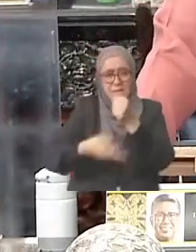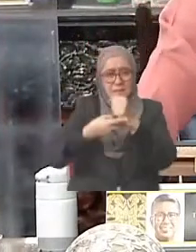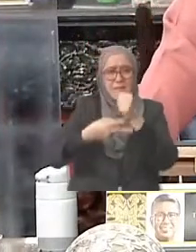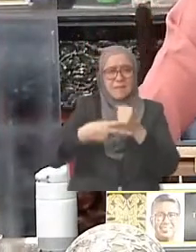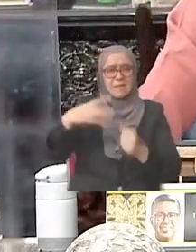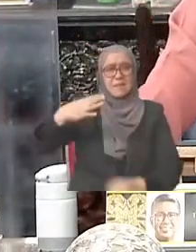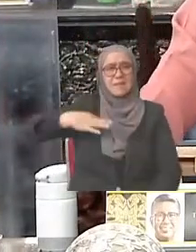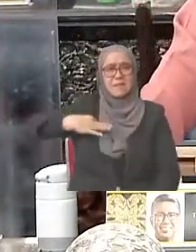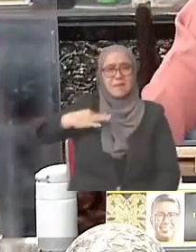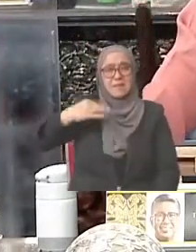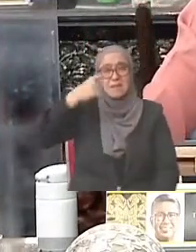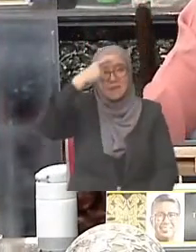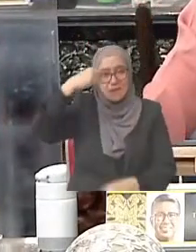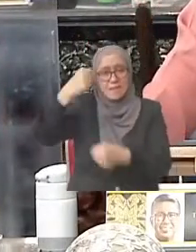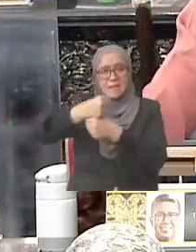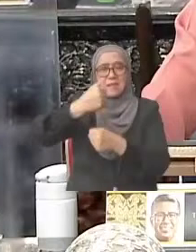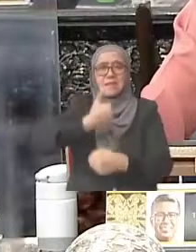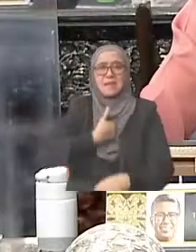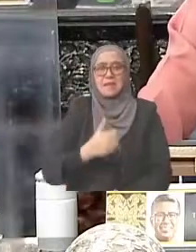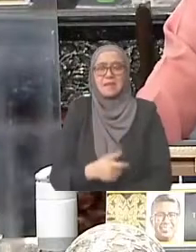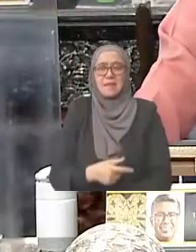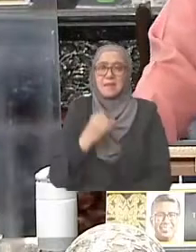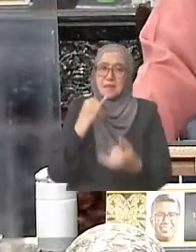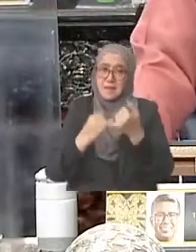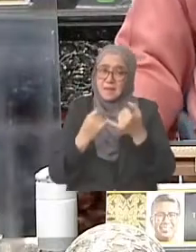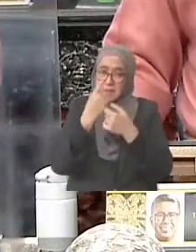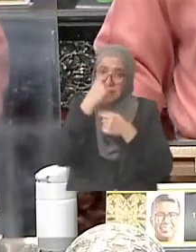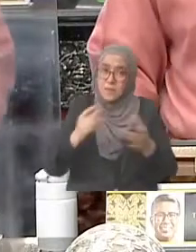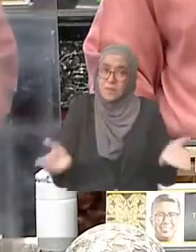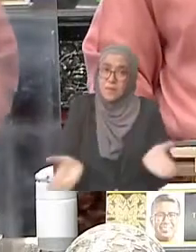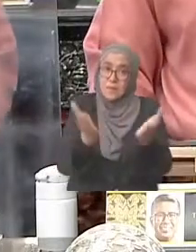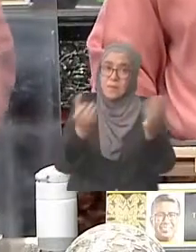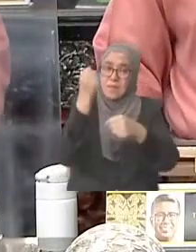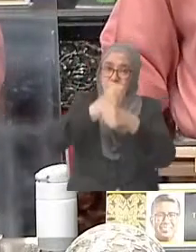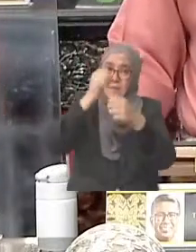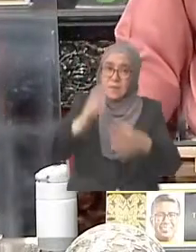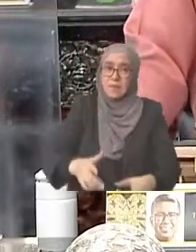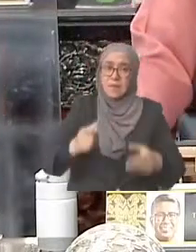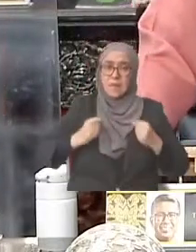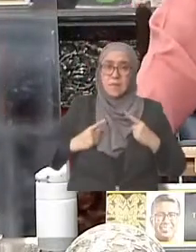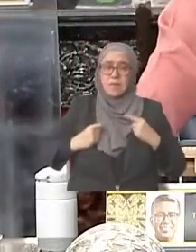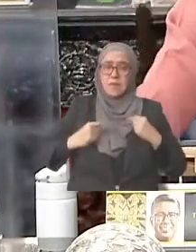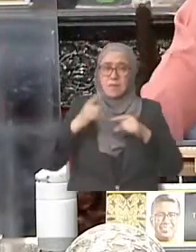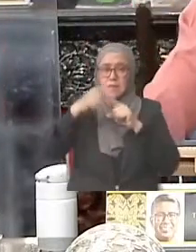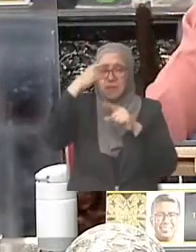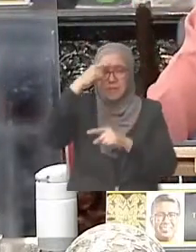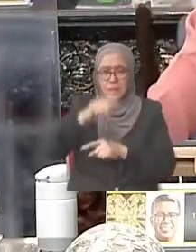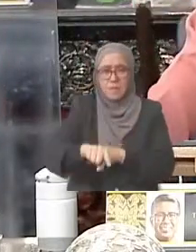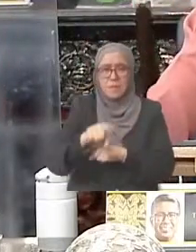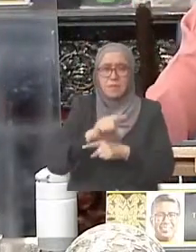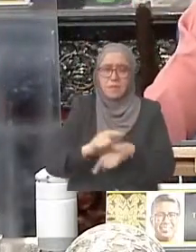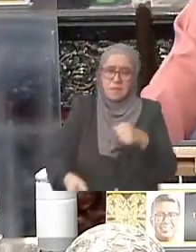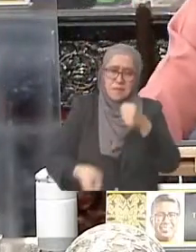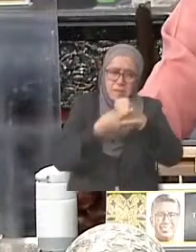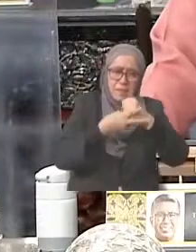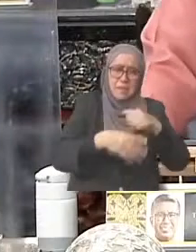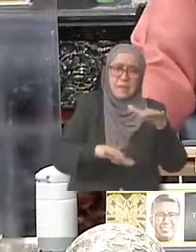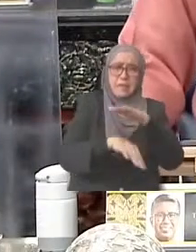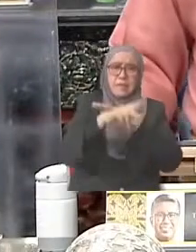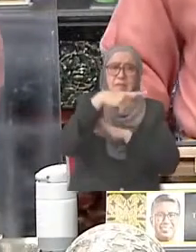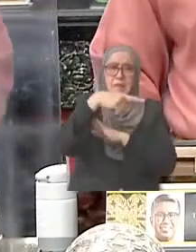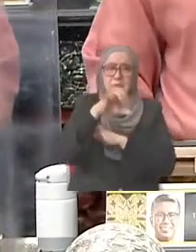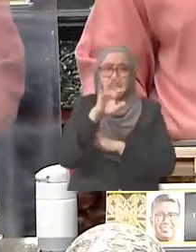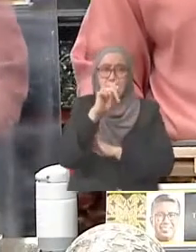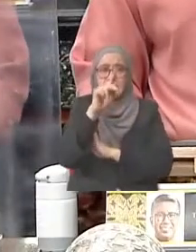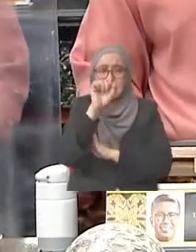akhir sekali untuk terus menggalakkan pekerja swasta mencari uang dengan perkeso dan itu yang kehilangan pekerjaan 4